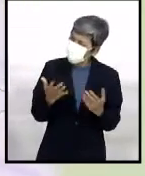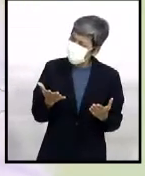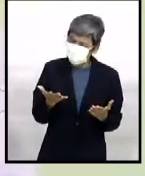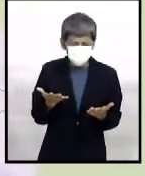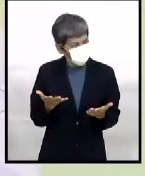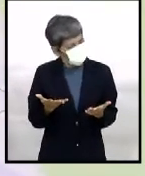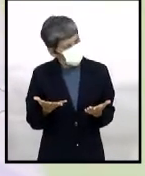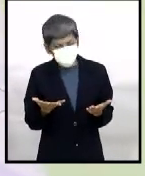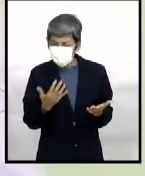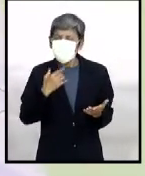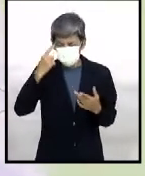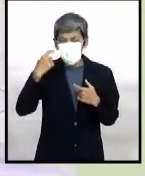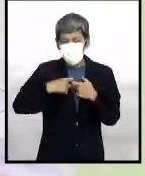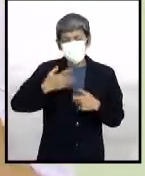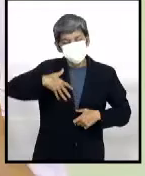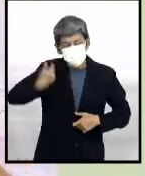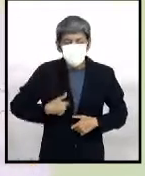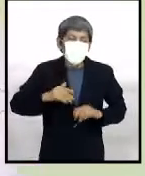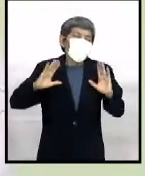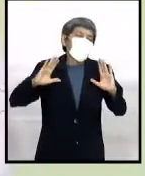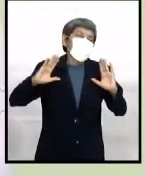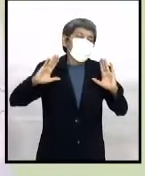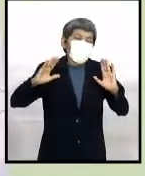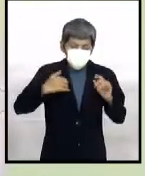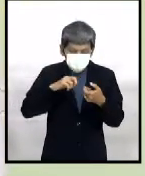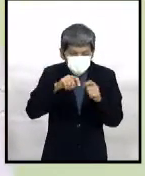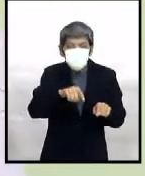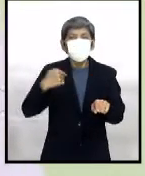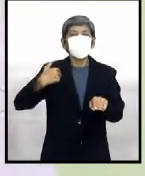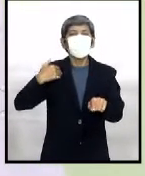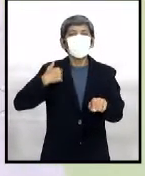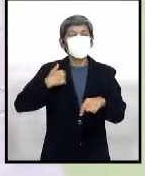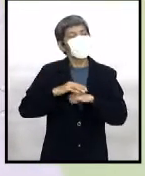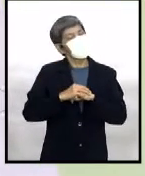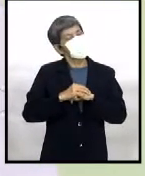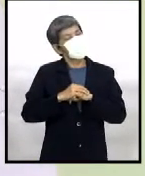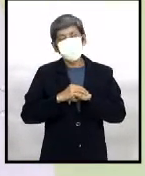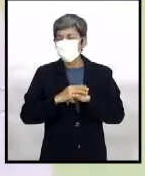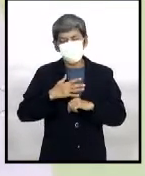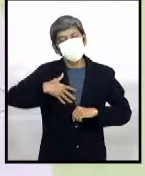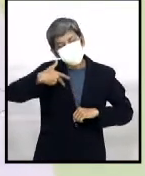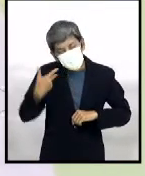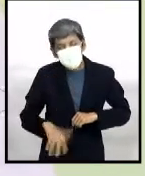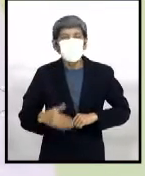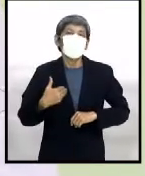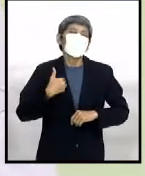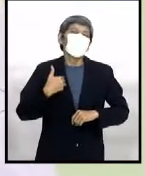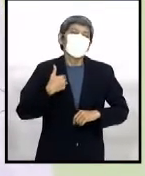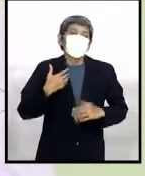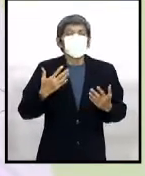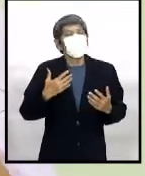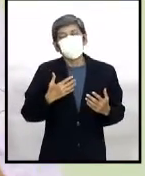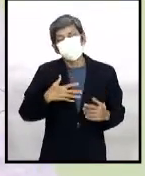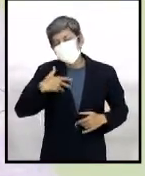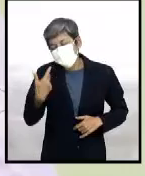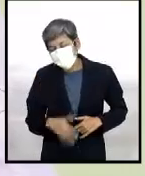ยังไงดีอะไรเงี้ยเราเหนื่อยเราเลิกแต่ว่าเด็กอยู่กับปัญหาต่อมันเลยทำให้ท้อแบบท้อ